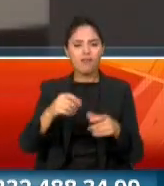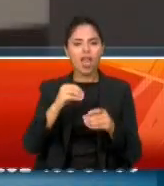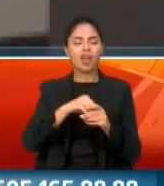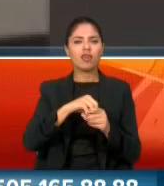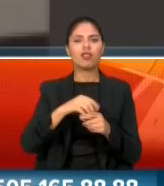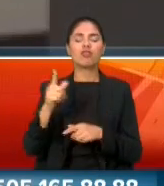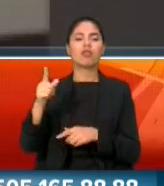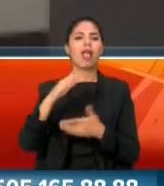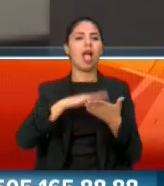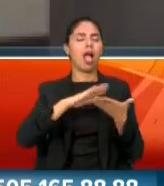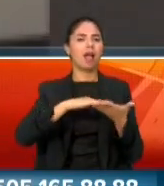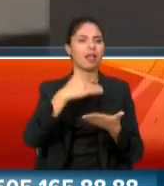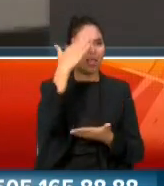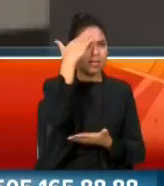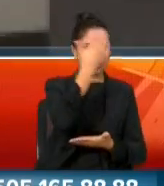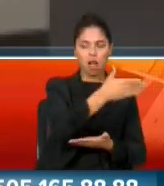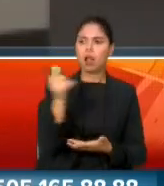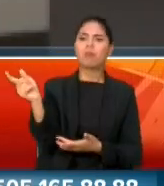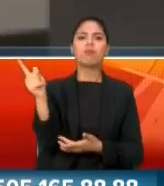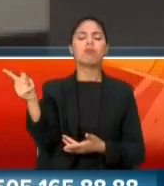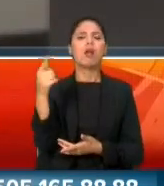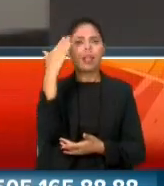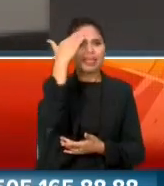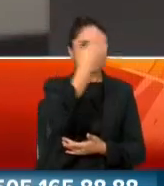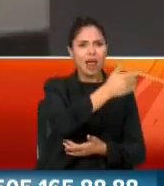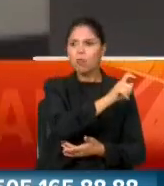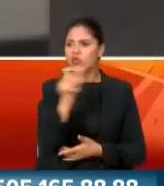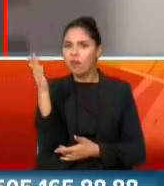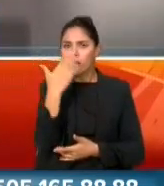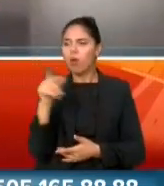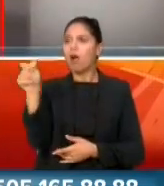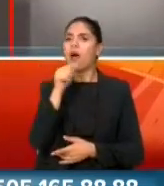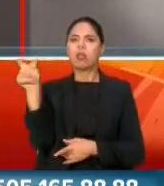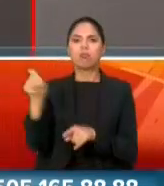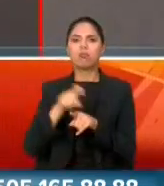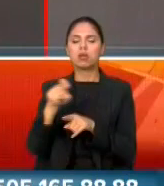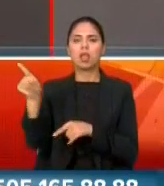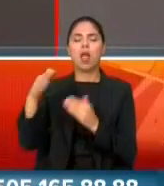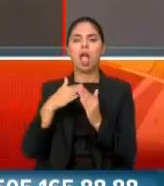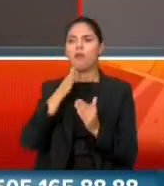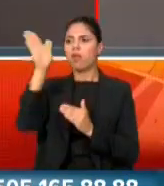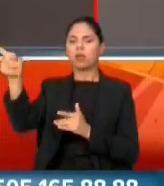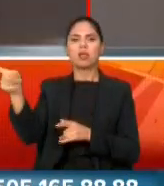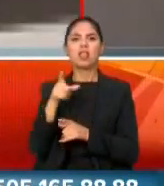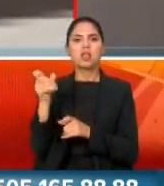arkadaşlarıyla tartışmıştı. Öfkelenen adam eve gitti, silahını alarak geri döndü.